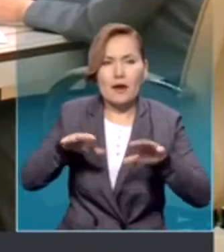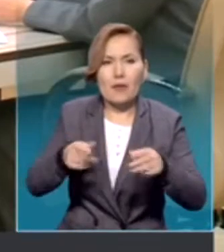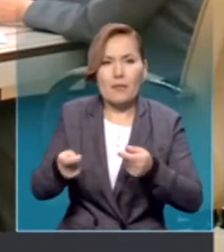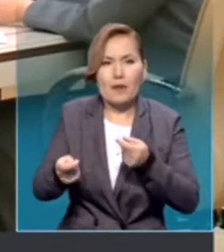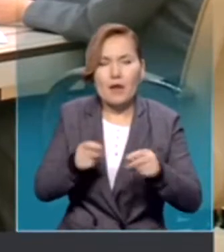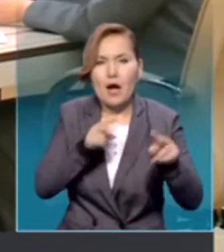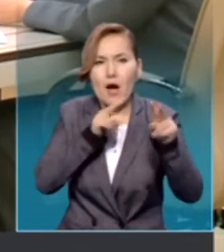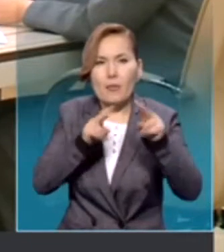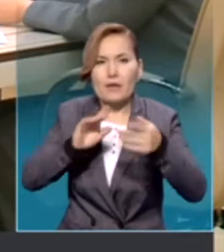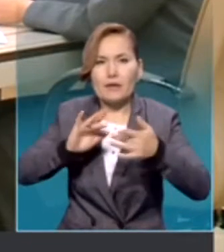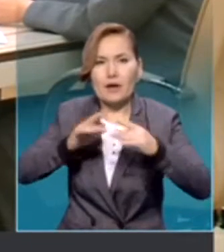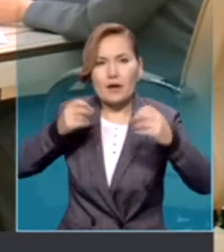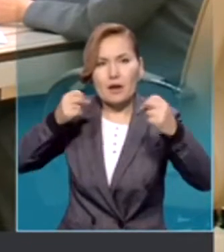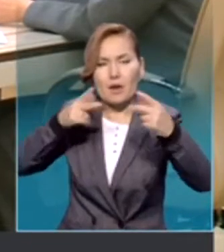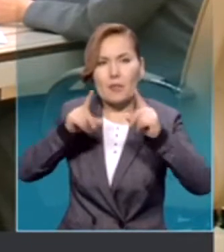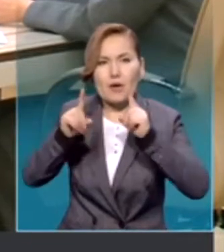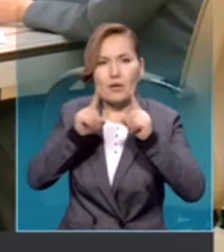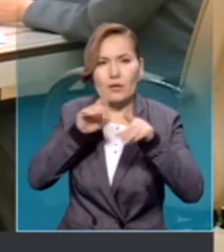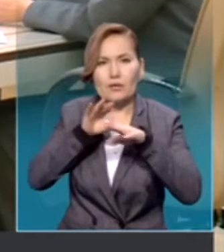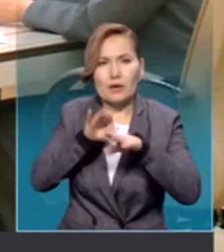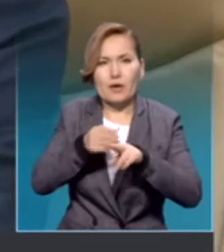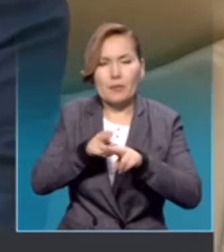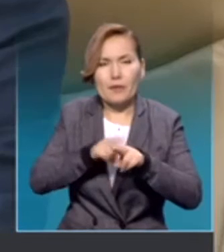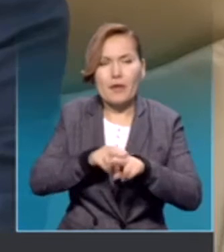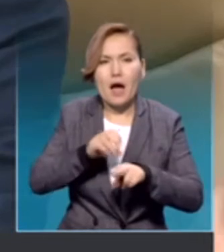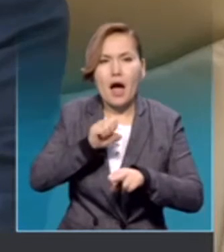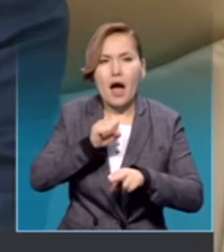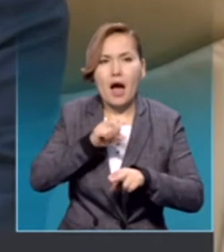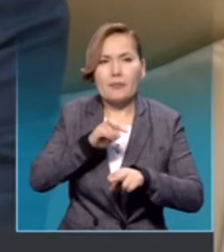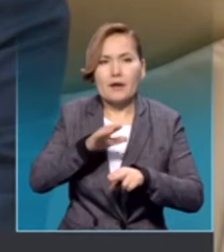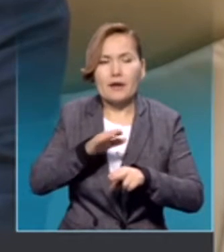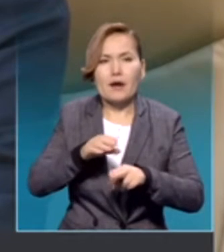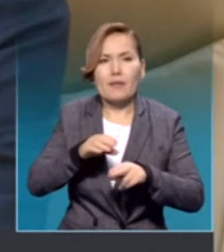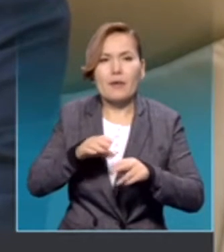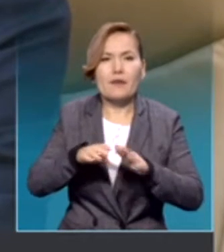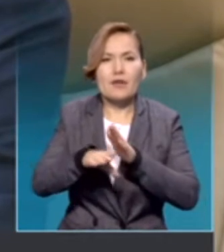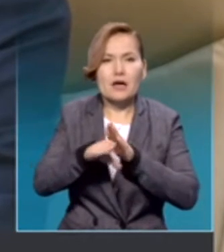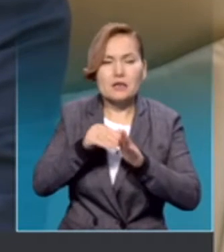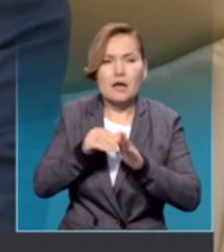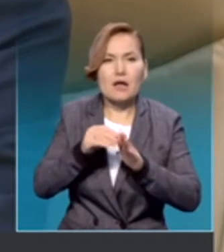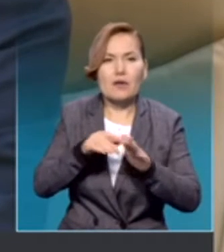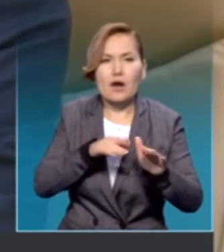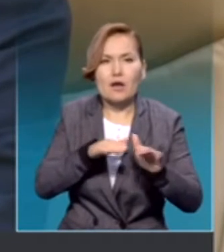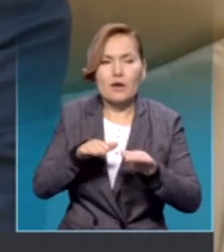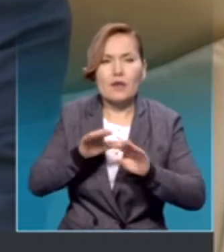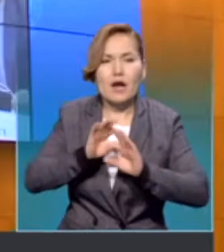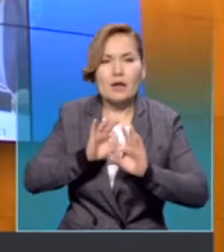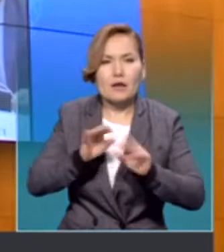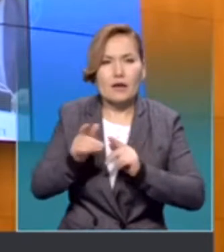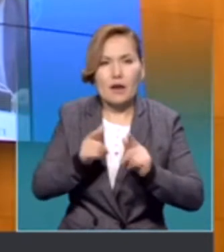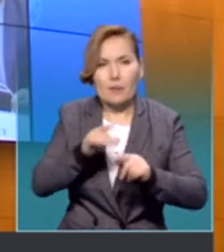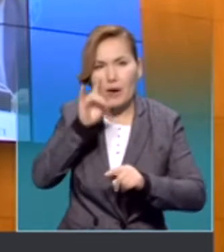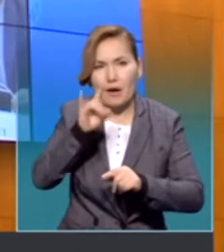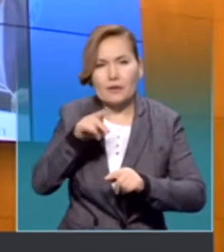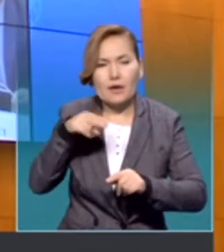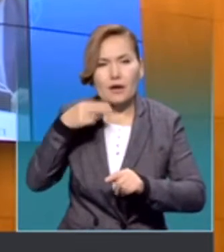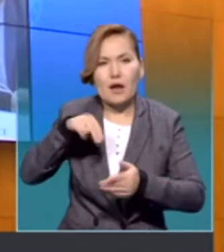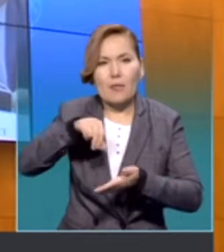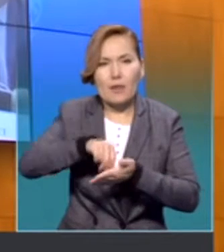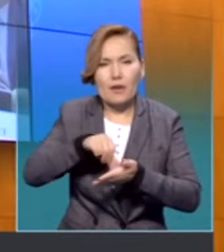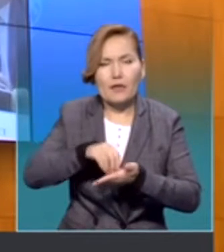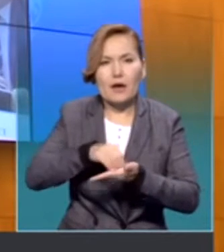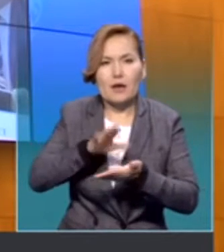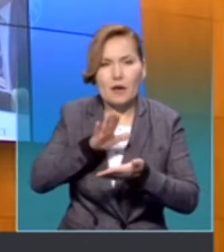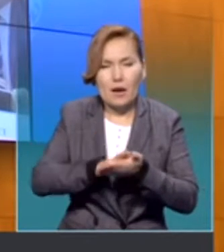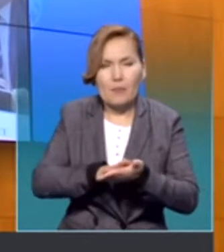төрағасы байқаушылармен онлайн режимде кездесті. Нұрлан Әбдіров алдымен сайлау науқанына дайындық жайлы түсінік берді. Қазақстан президенттігіне үміткерлерді